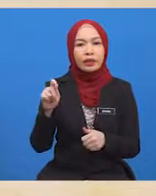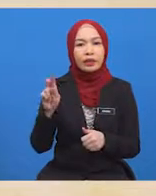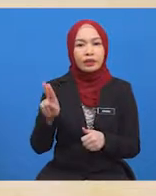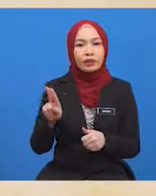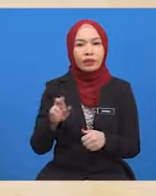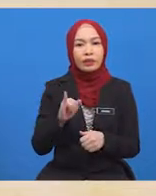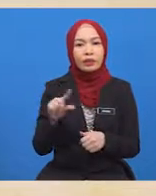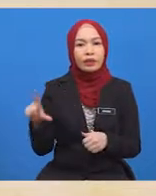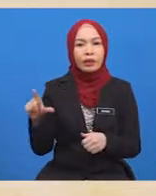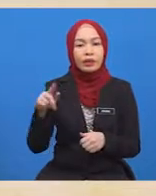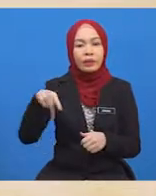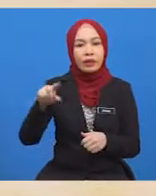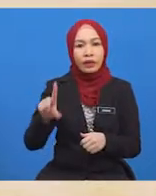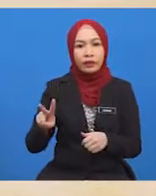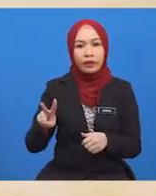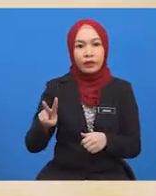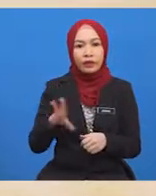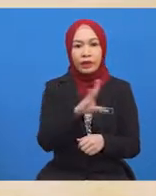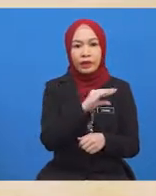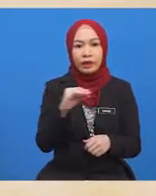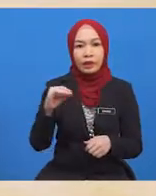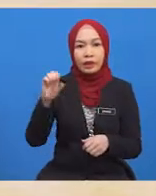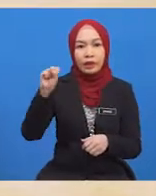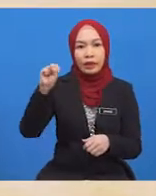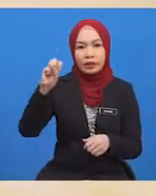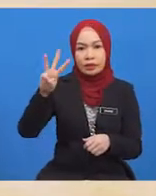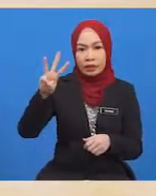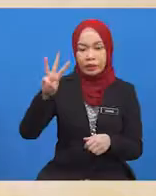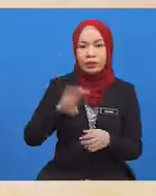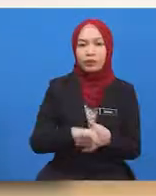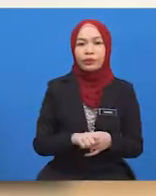V dan garis S, W.